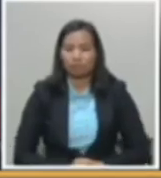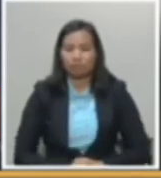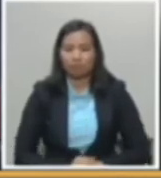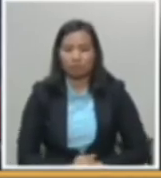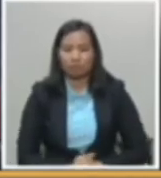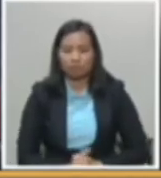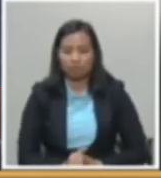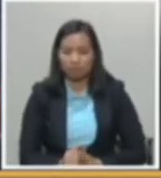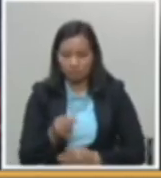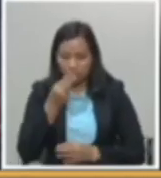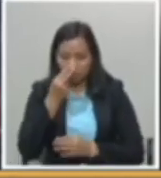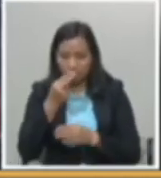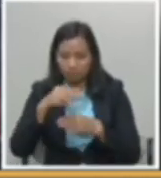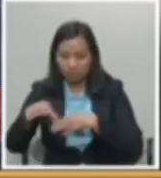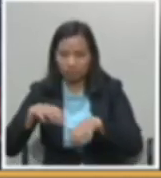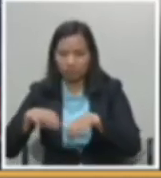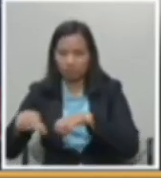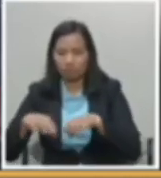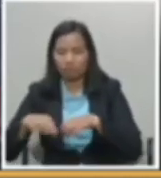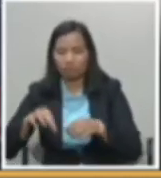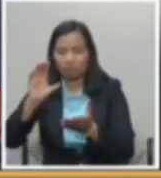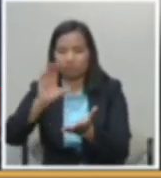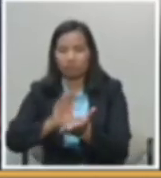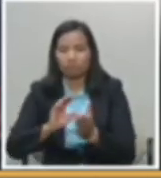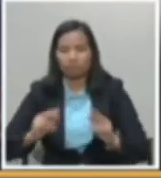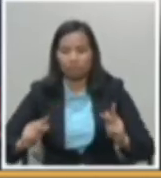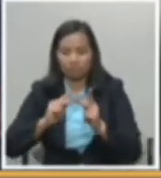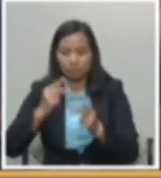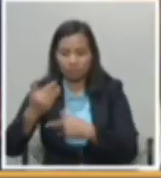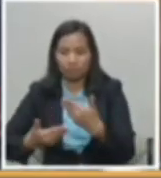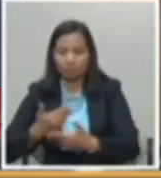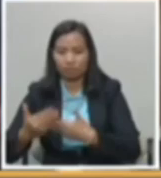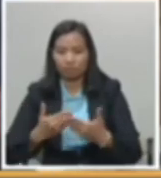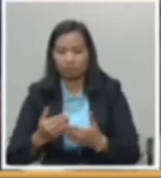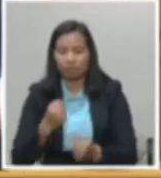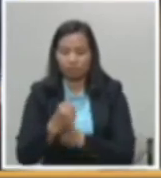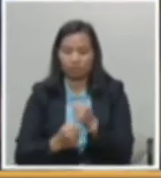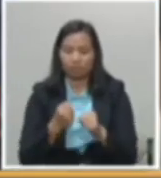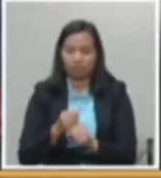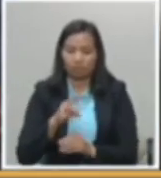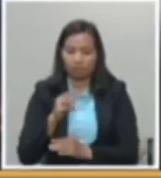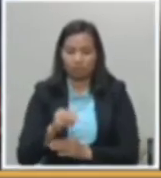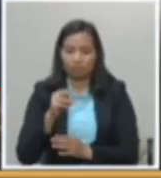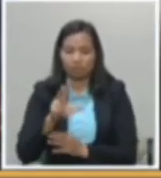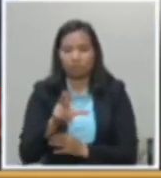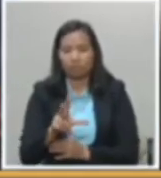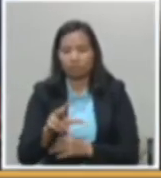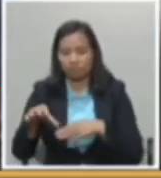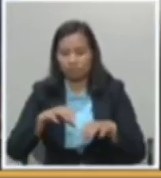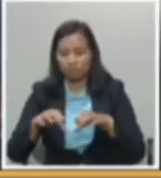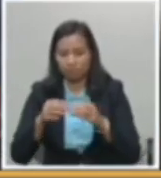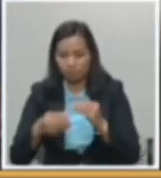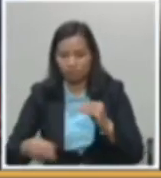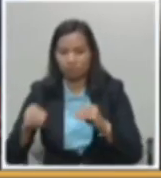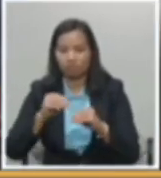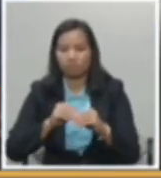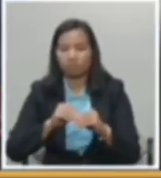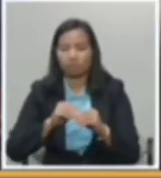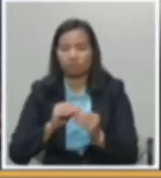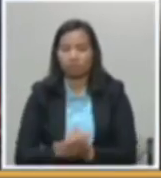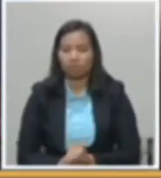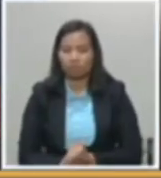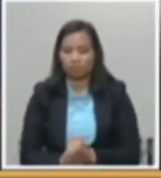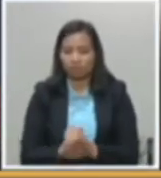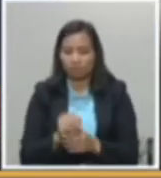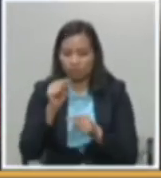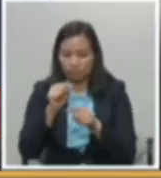มาดูการจัดสรรงบประมาณของกระทรวงพาณิชย์ในปี63แม้จะได้รับการจัดสรรงบประมาณเพิ่มขึ้นแต่ก็ถือว่าเป็นสัดส่วน